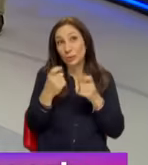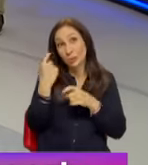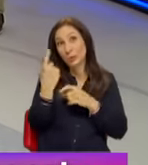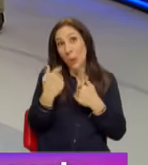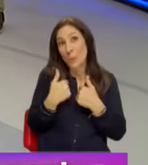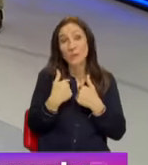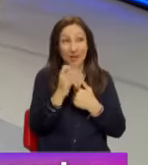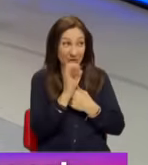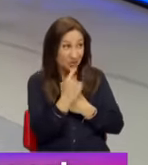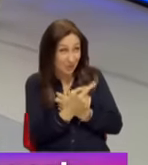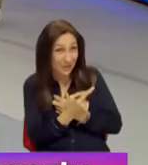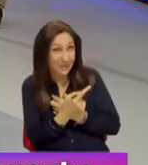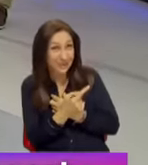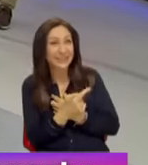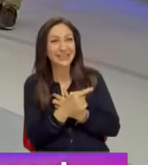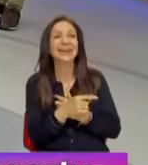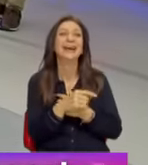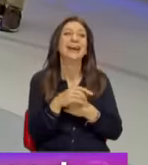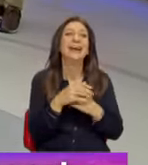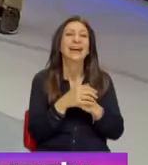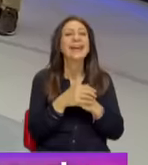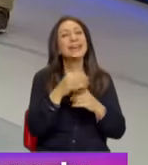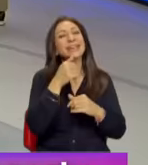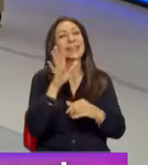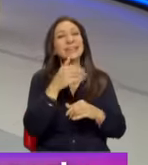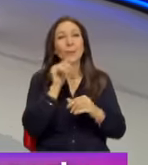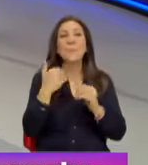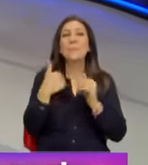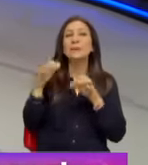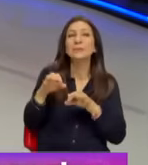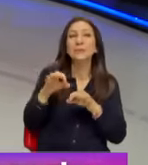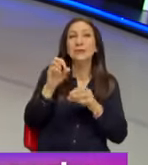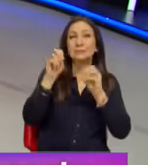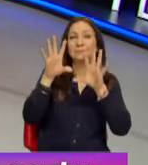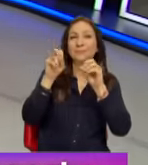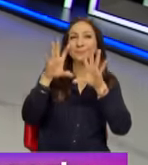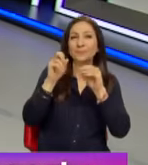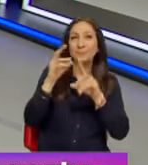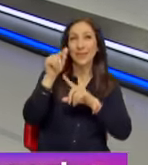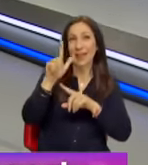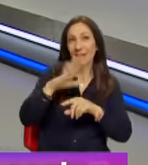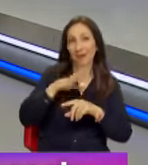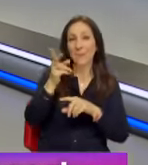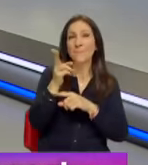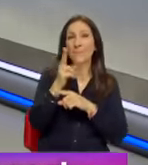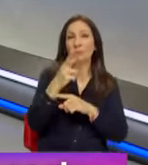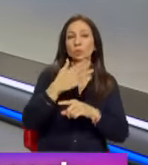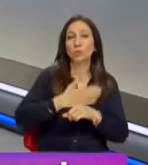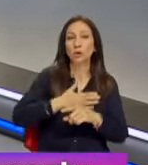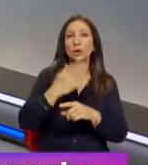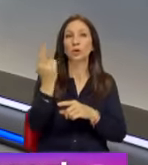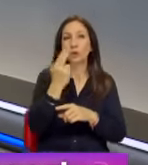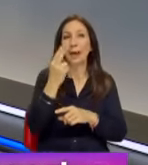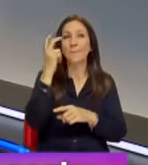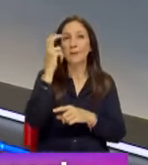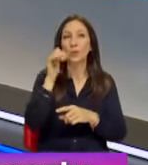düşünüyorum. Diyorsun. Şimdi Deniz abi ben burada yanıp sönen iller var. Balıkesir'i, Bursa'yı, Kütahya'yı,